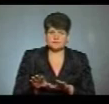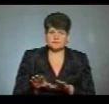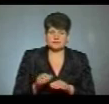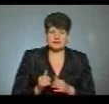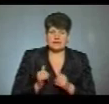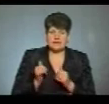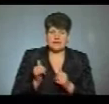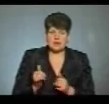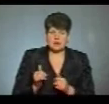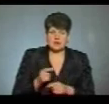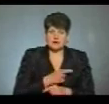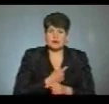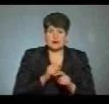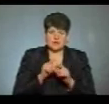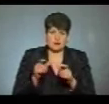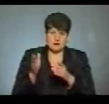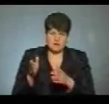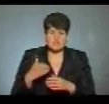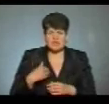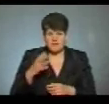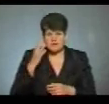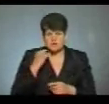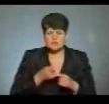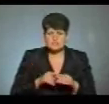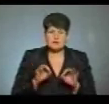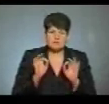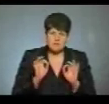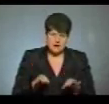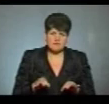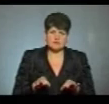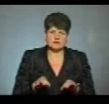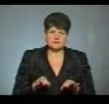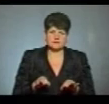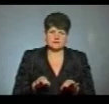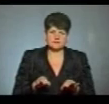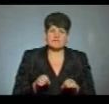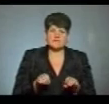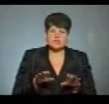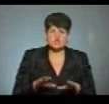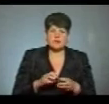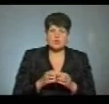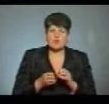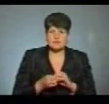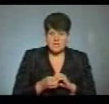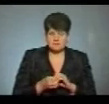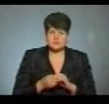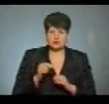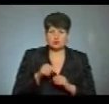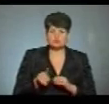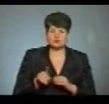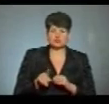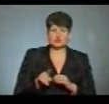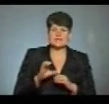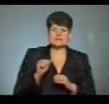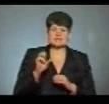для університетської лікарні. Я вважаю це правильним і раціональним вирішенням проблеми, тому що